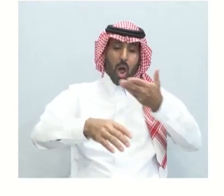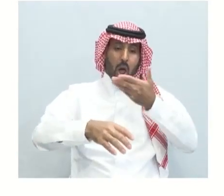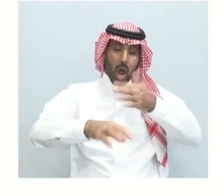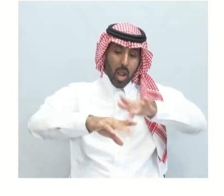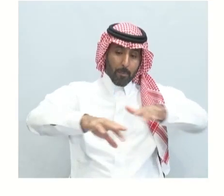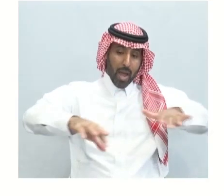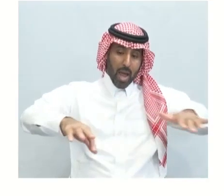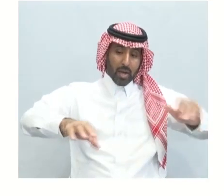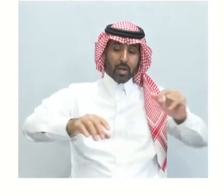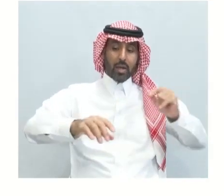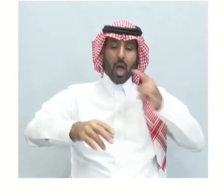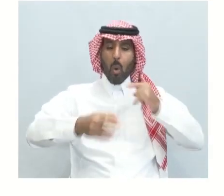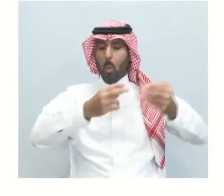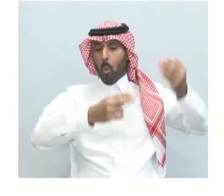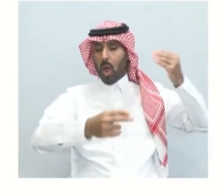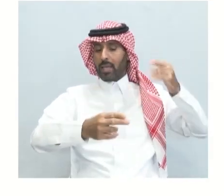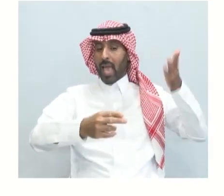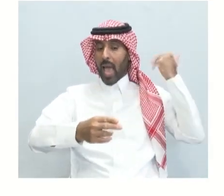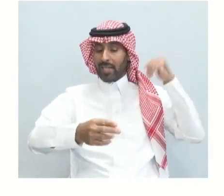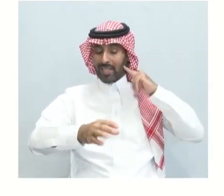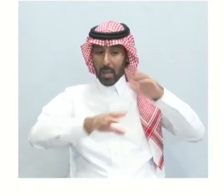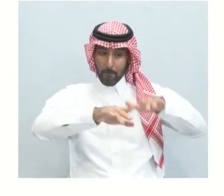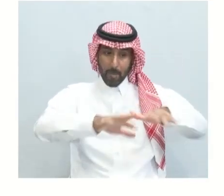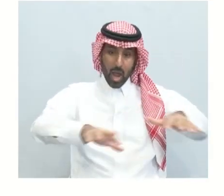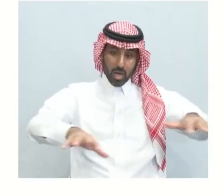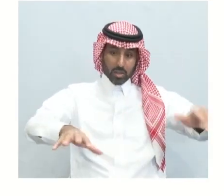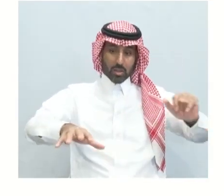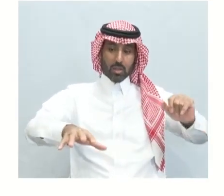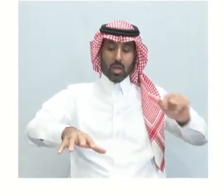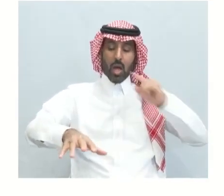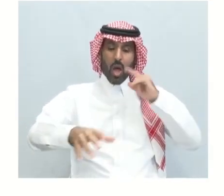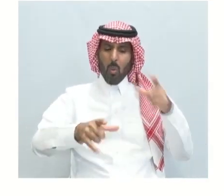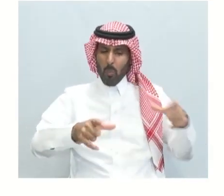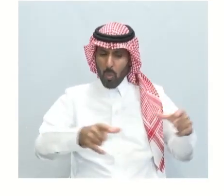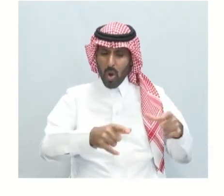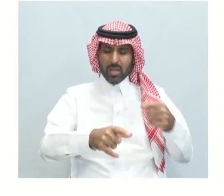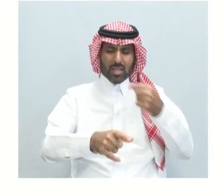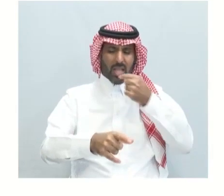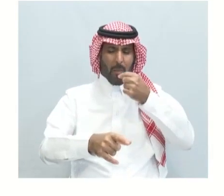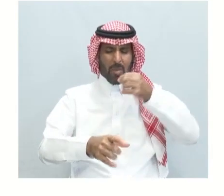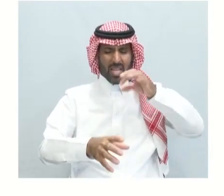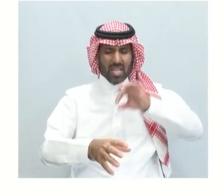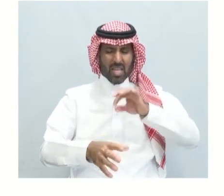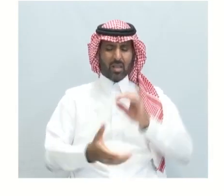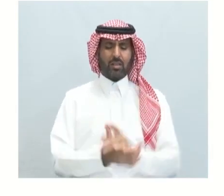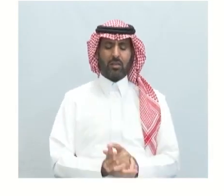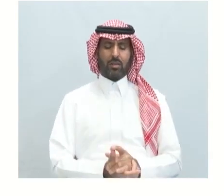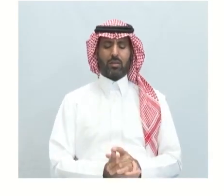او ربما كانت فيما سبق بحرا او بحيره ملحيه